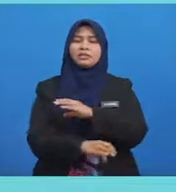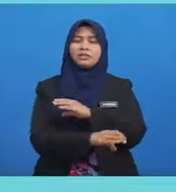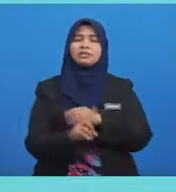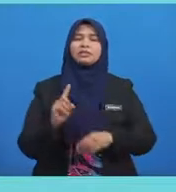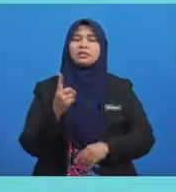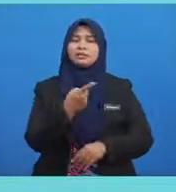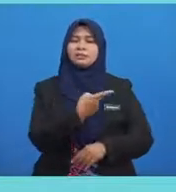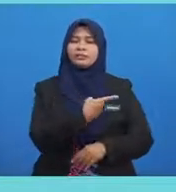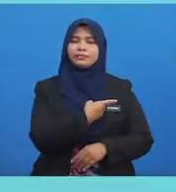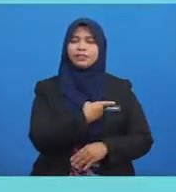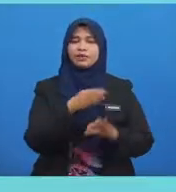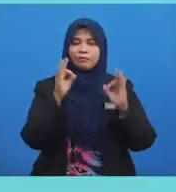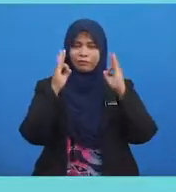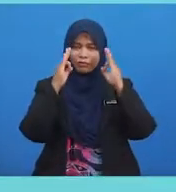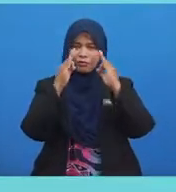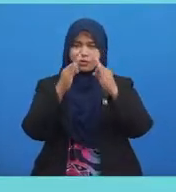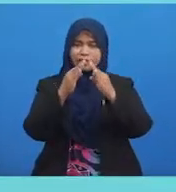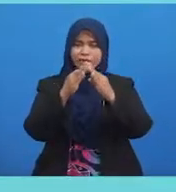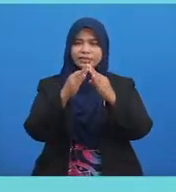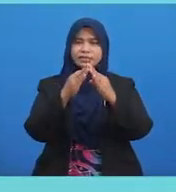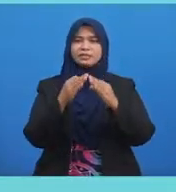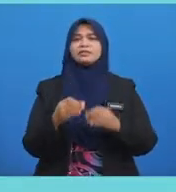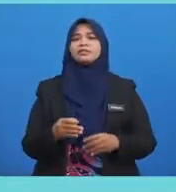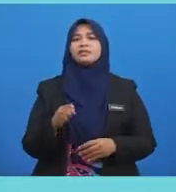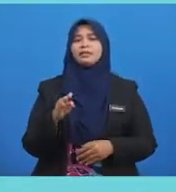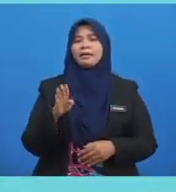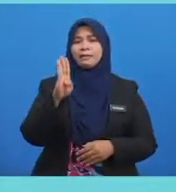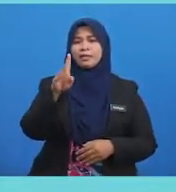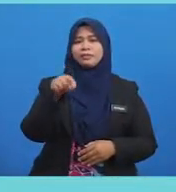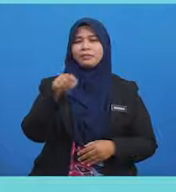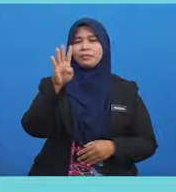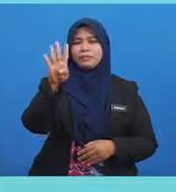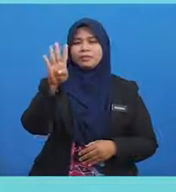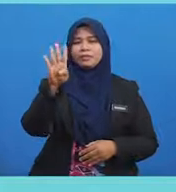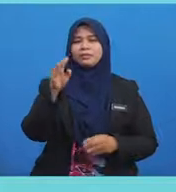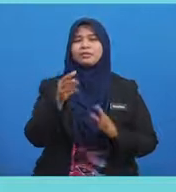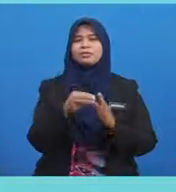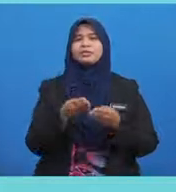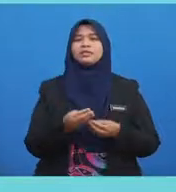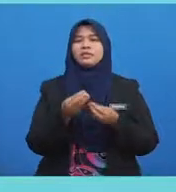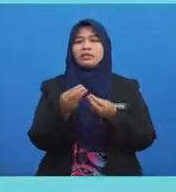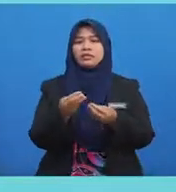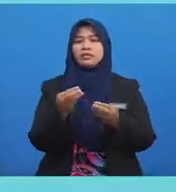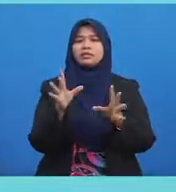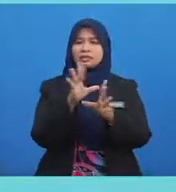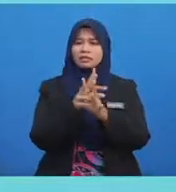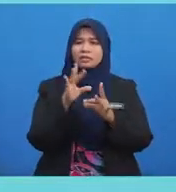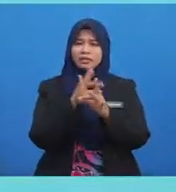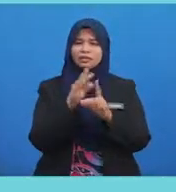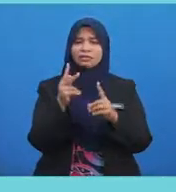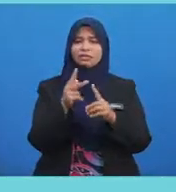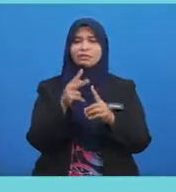Fokus subtopik hari ini adalah 4.4 iaitu penyerahan Sarawak kepada